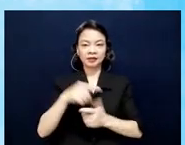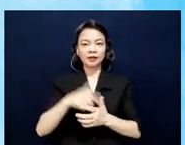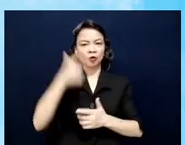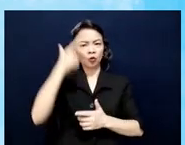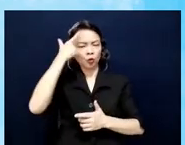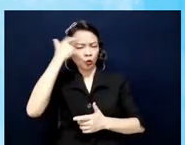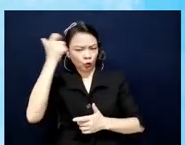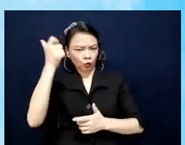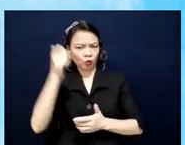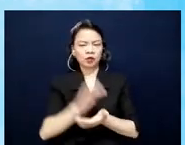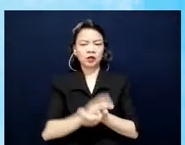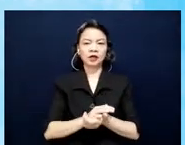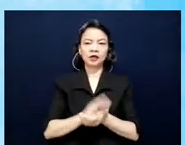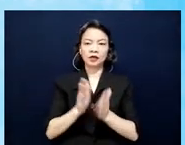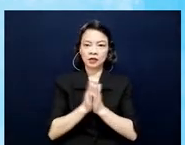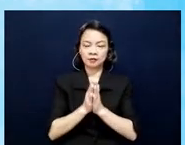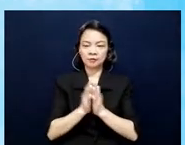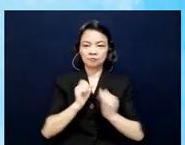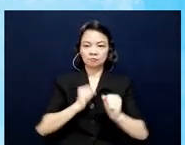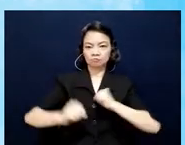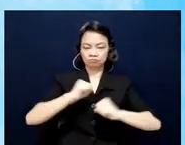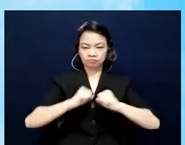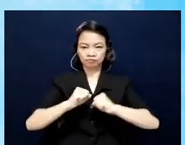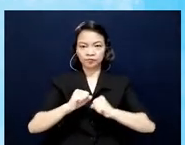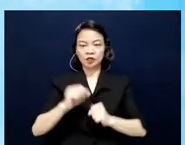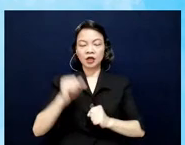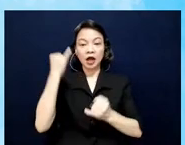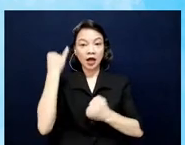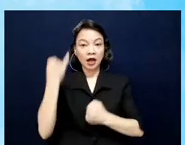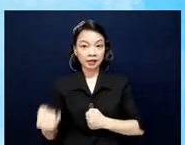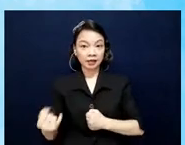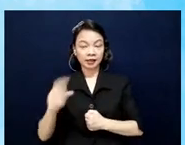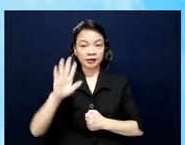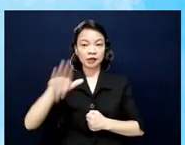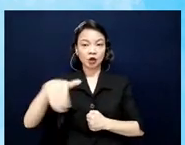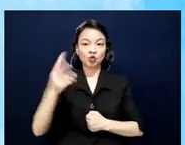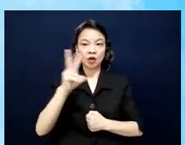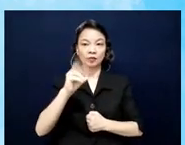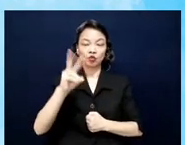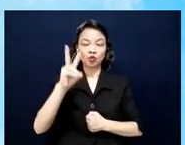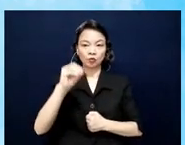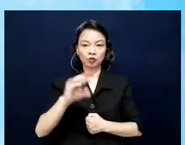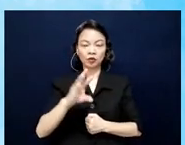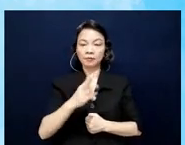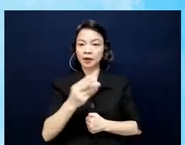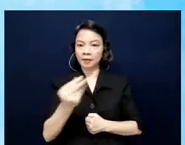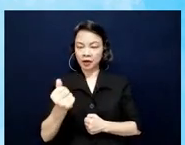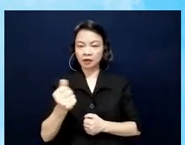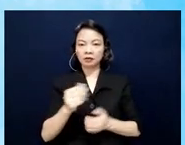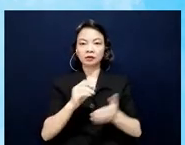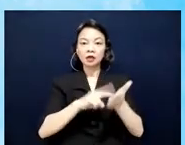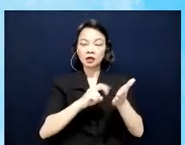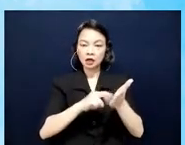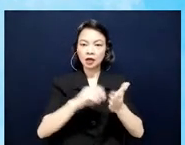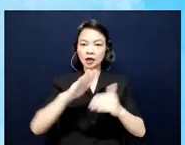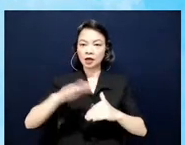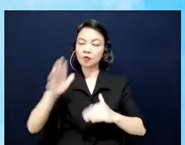kami capai di akhir tahun 2020. Beberapa di antaranya adalah angka anak muda yang telah